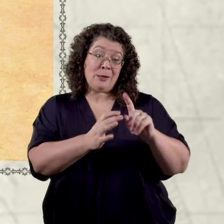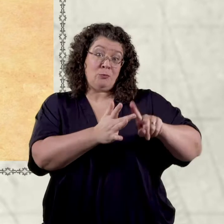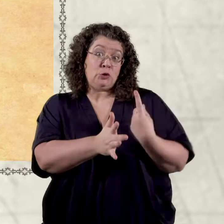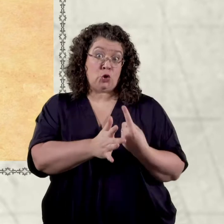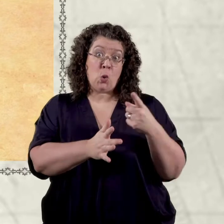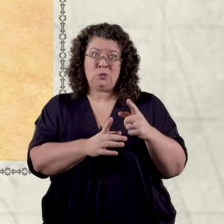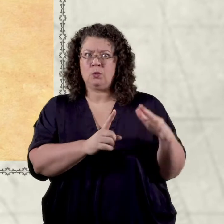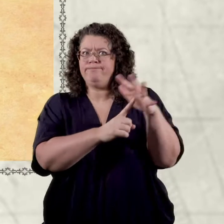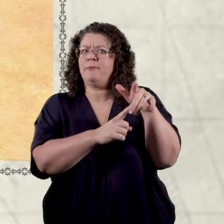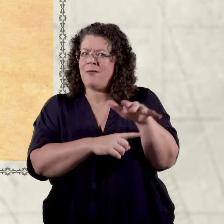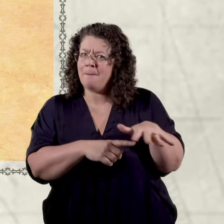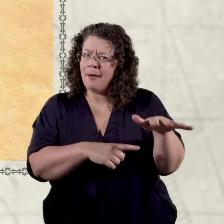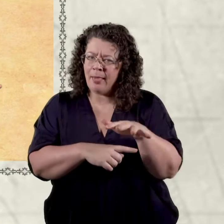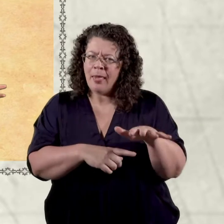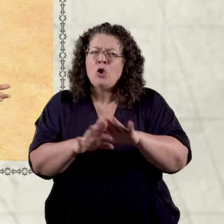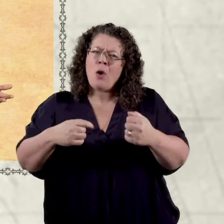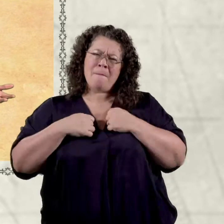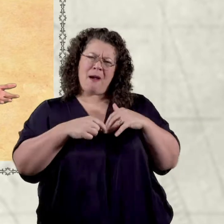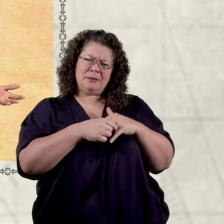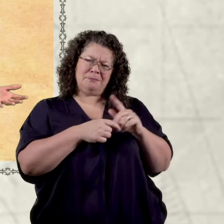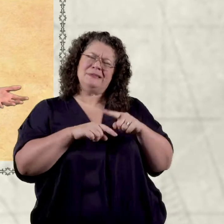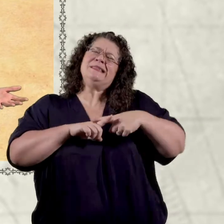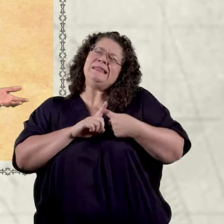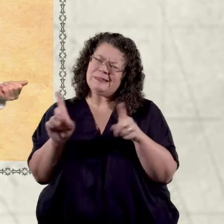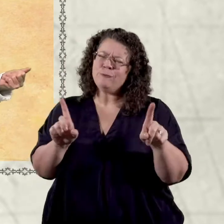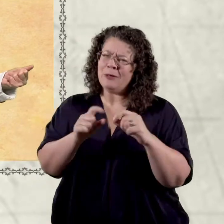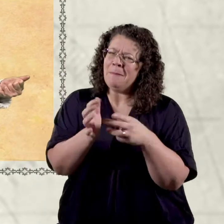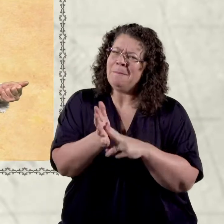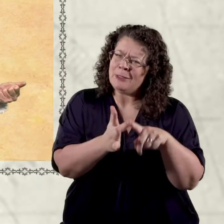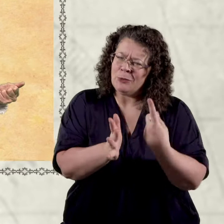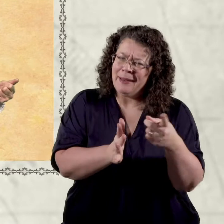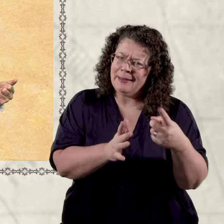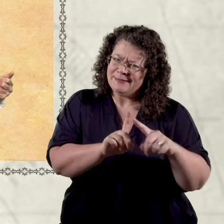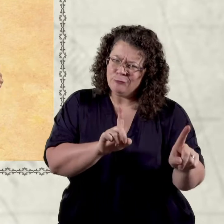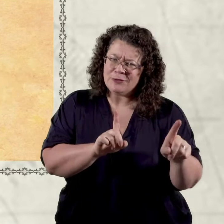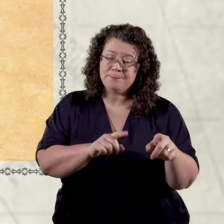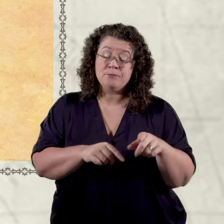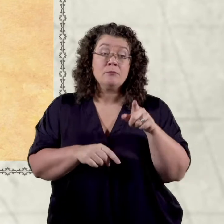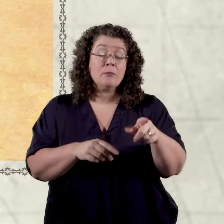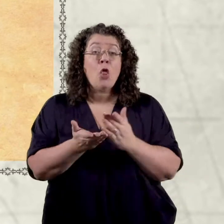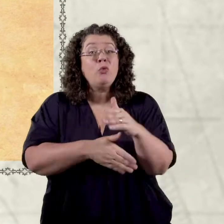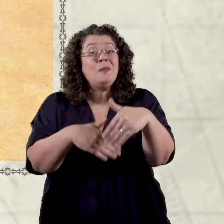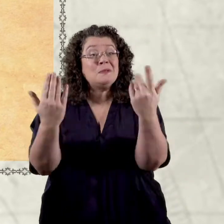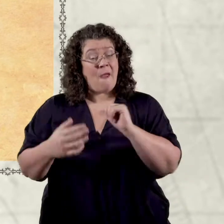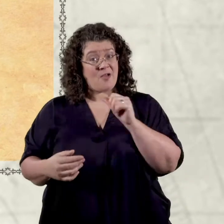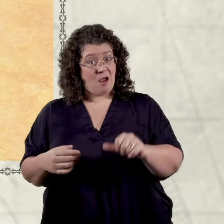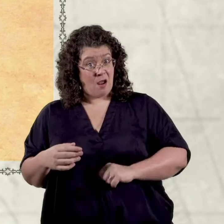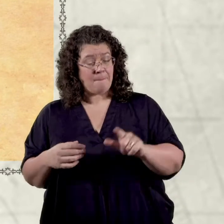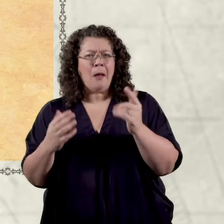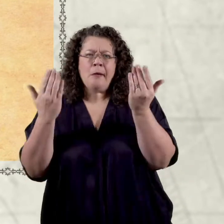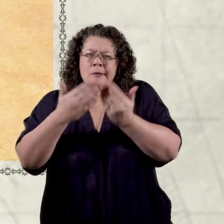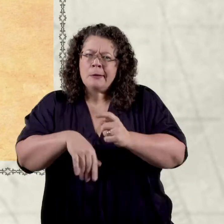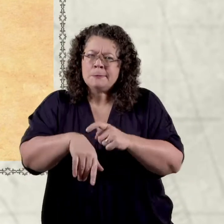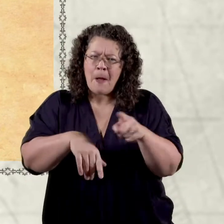Benjamin arall. Roeddent yn ffermio yn ystod y dydd, ond gyda'r nos byddant yn creu pethau allan o gwlân